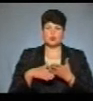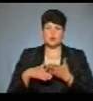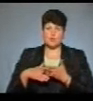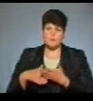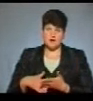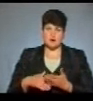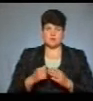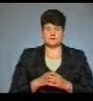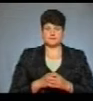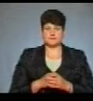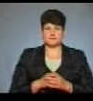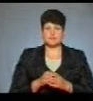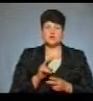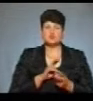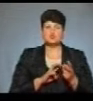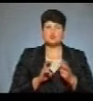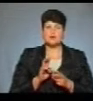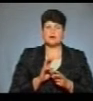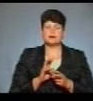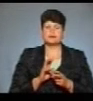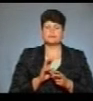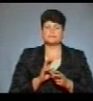їм, шукати